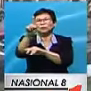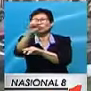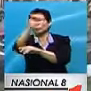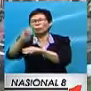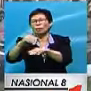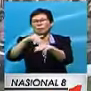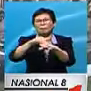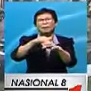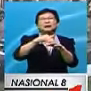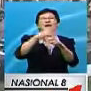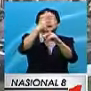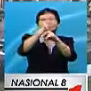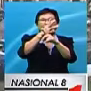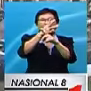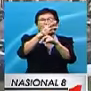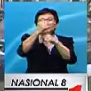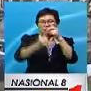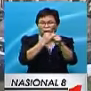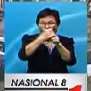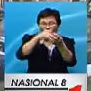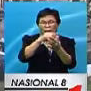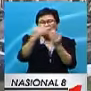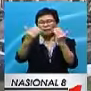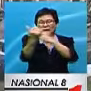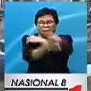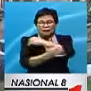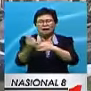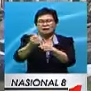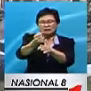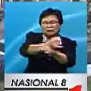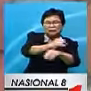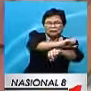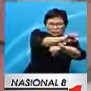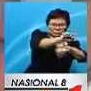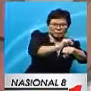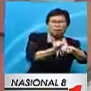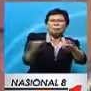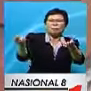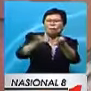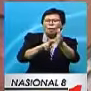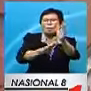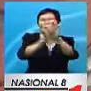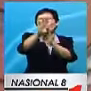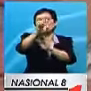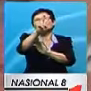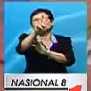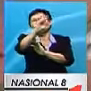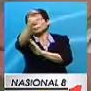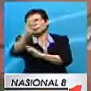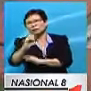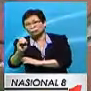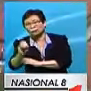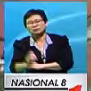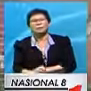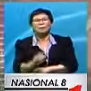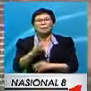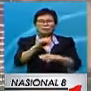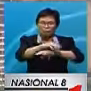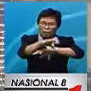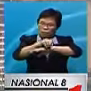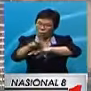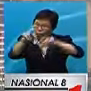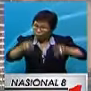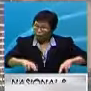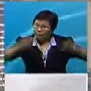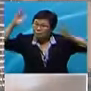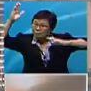pada separuh pertama tahun ini berbanding negara jiran Singapura yang mencatat pertumbuhan hanya 2%. Beliau menasihatkan